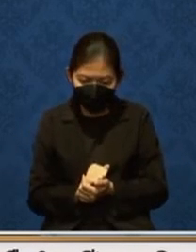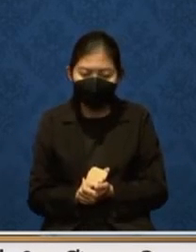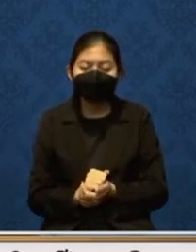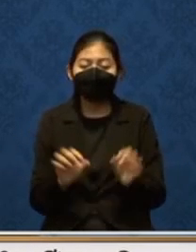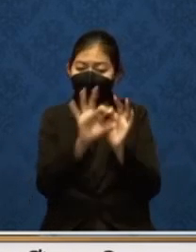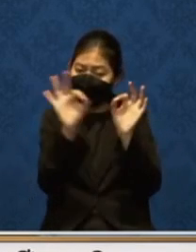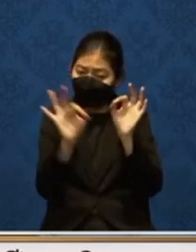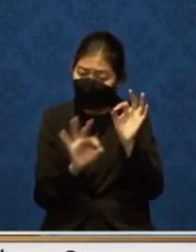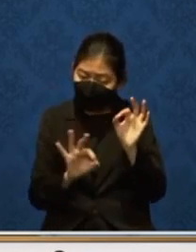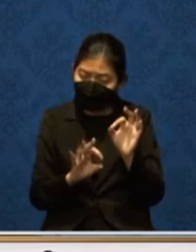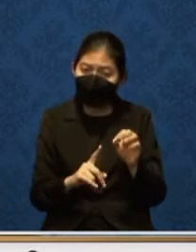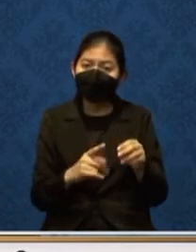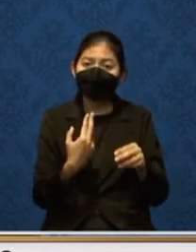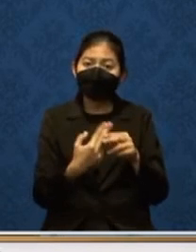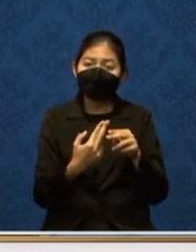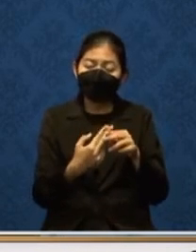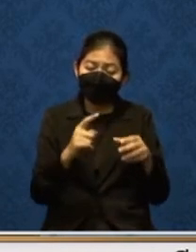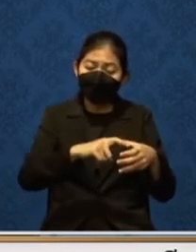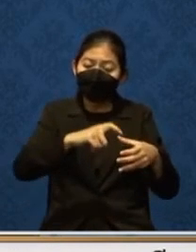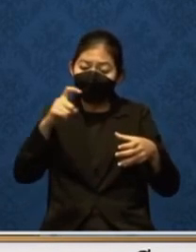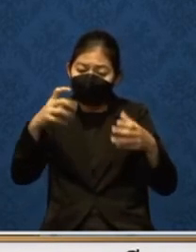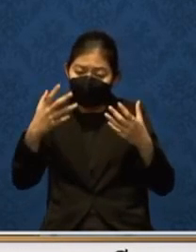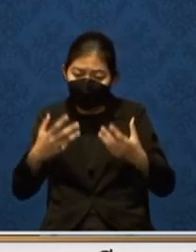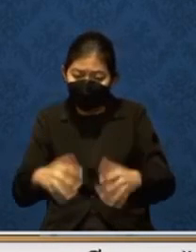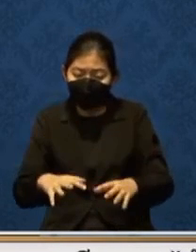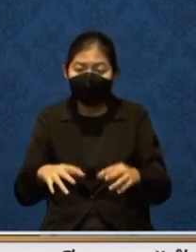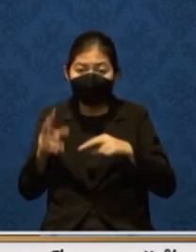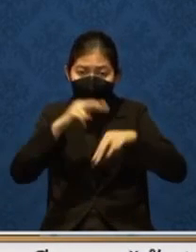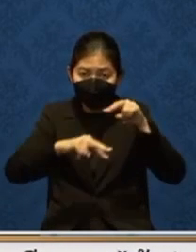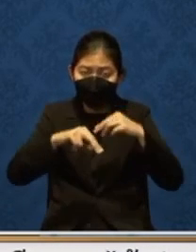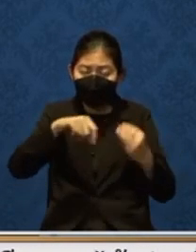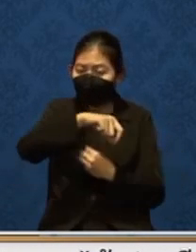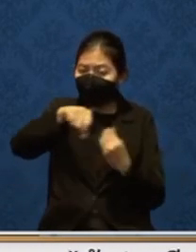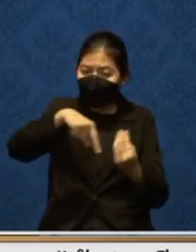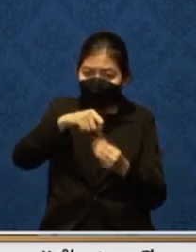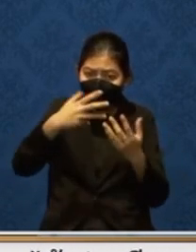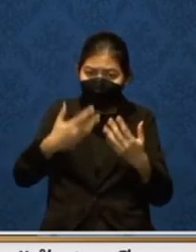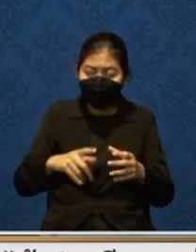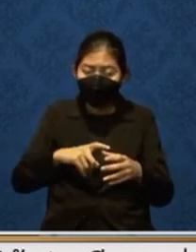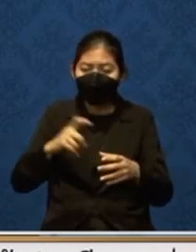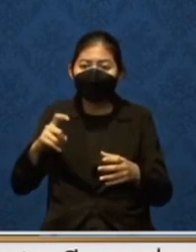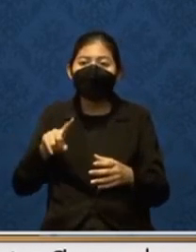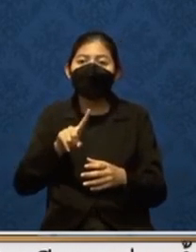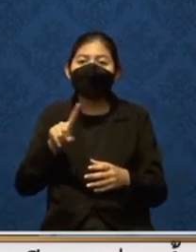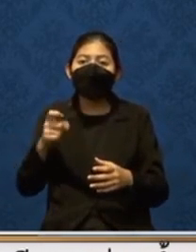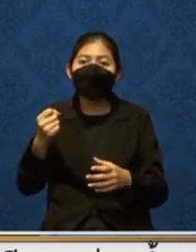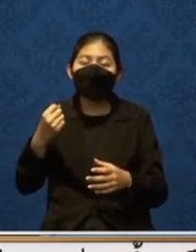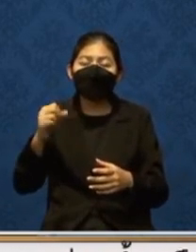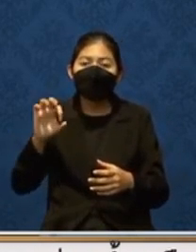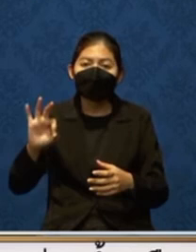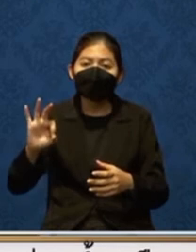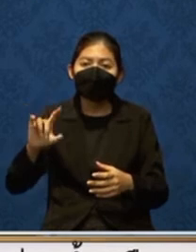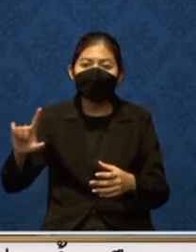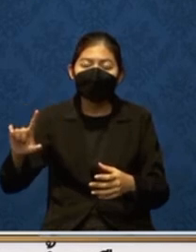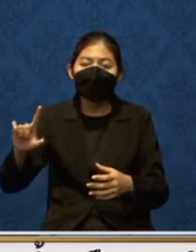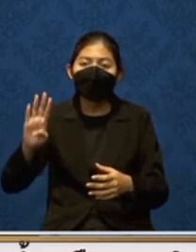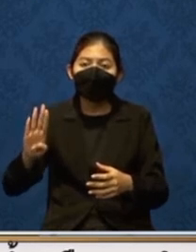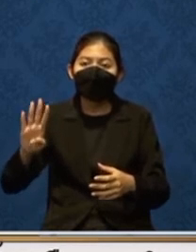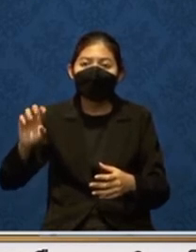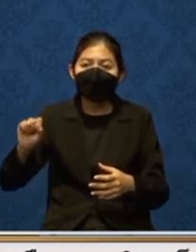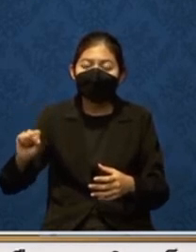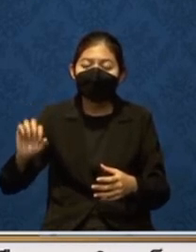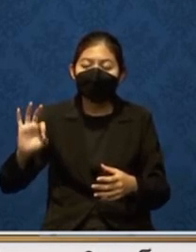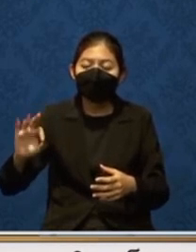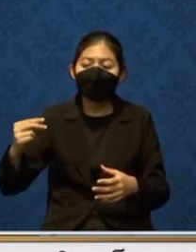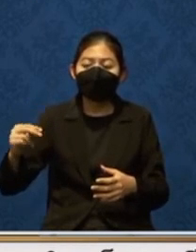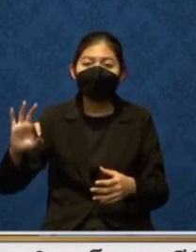ออกจากกบหนส่วนและหุ้นส่วผู้จัการของกจการจำนวน 119,490,000 บา